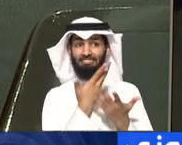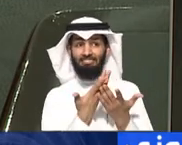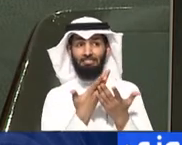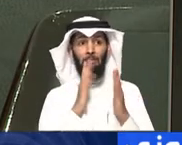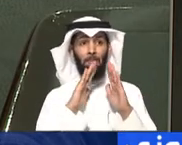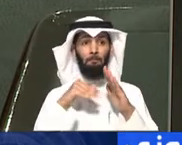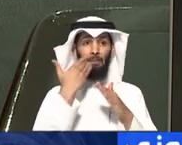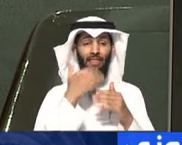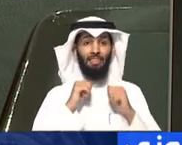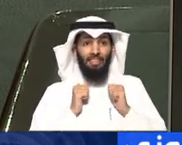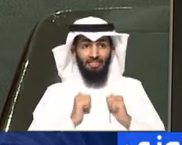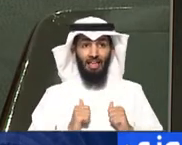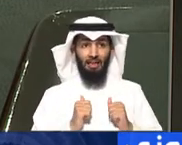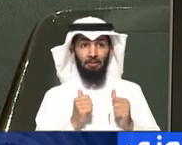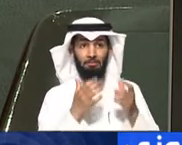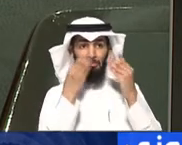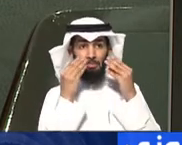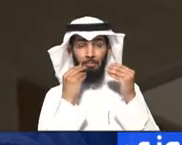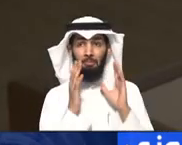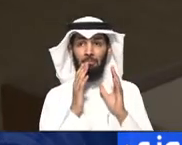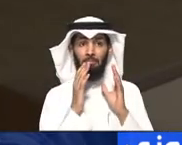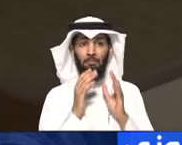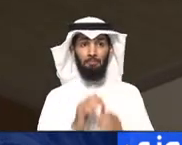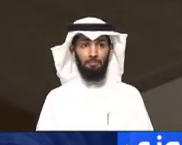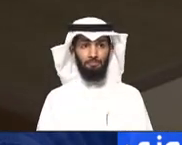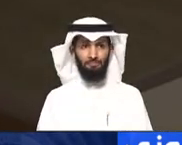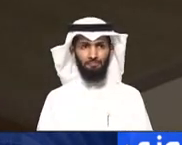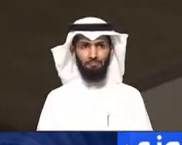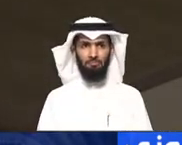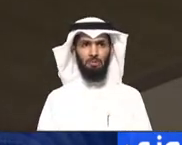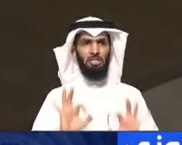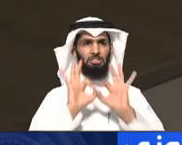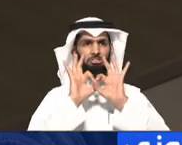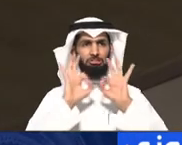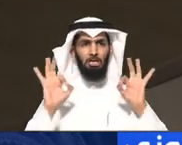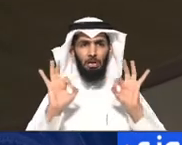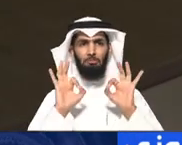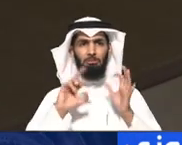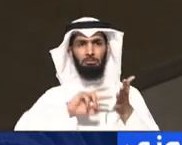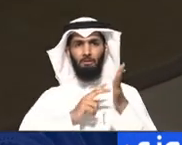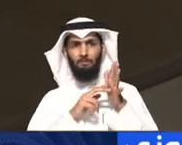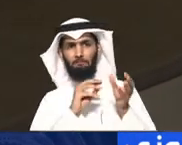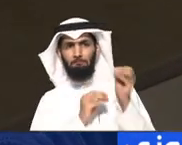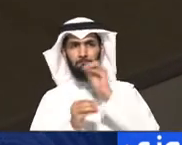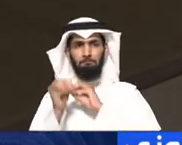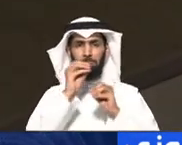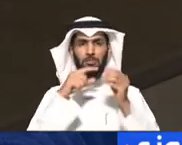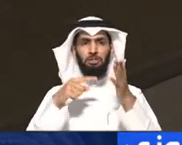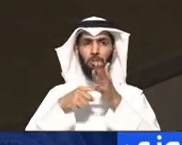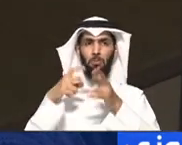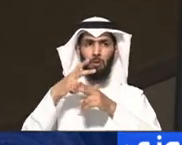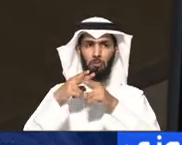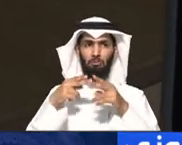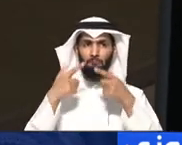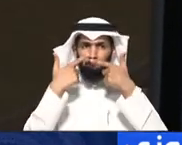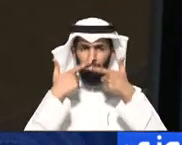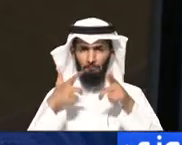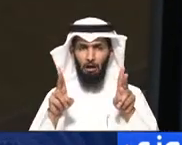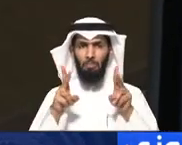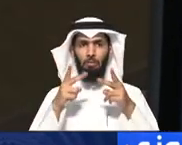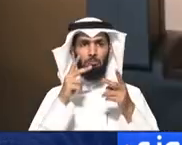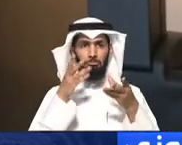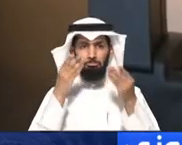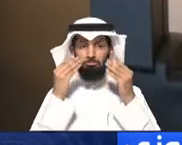احنا كطلبة وتكسبنا خبرة جديدة. جهوزية كاملة للمنظومة التعليمية في جامعة الكويت بتوفير أحدث